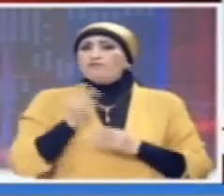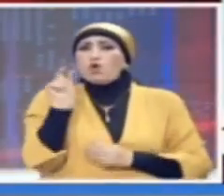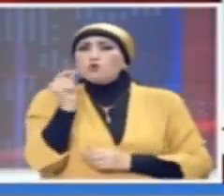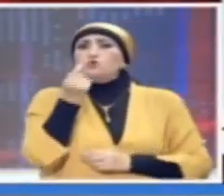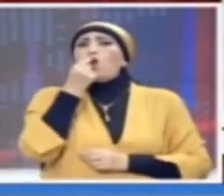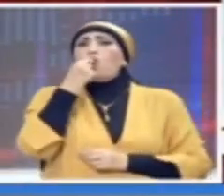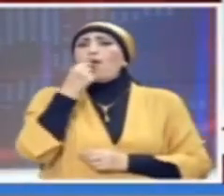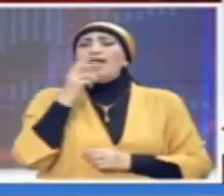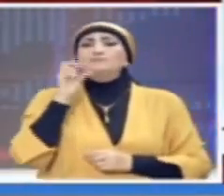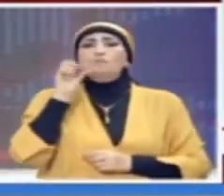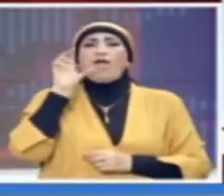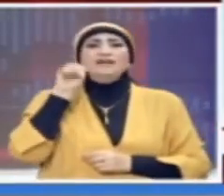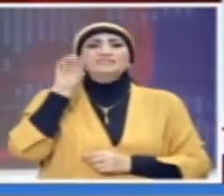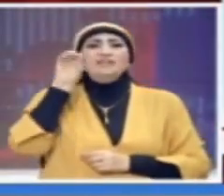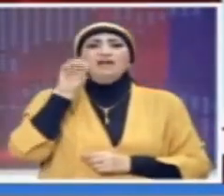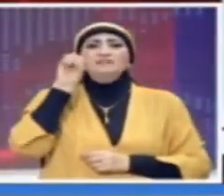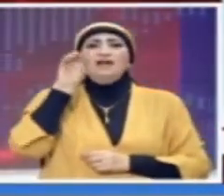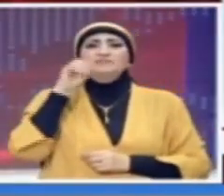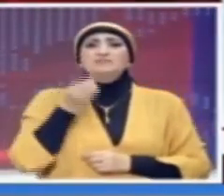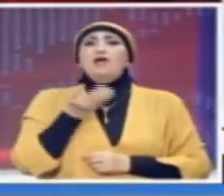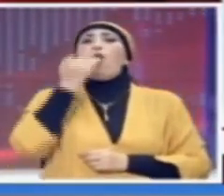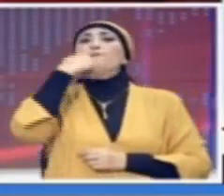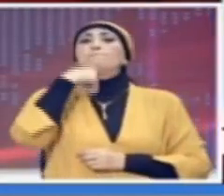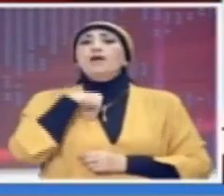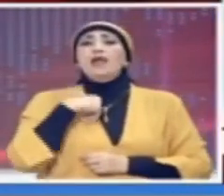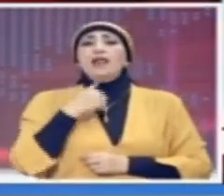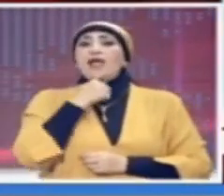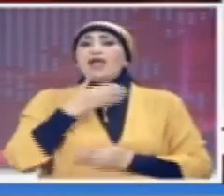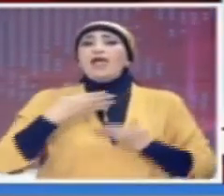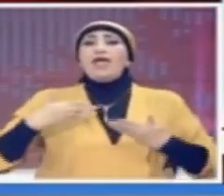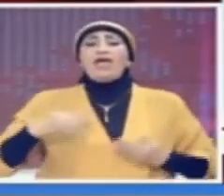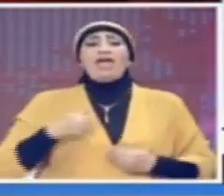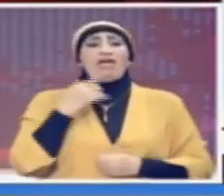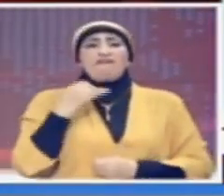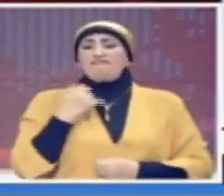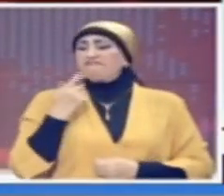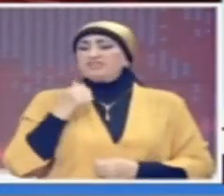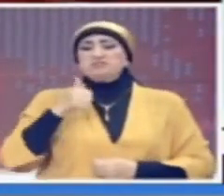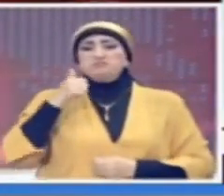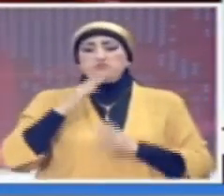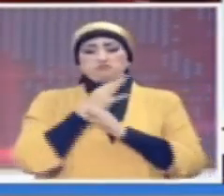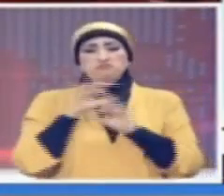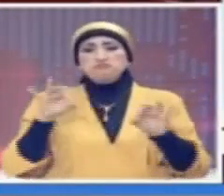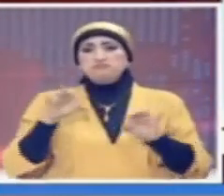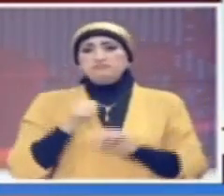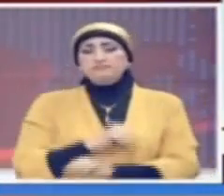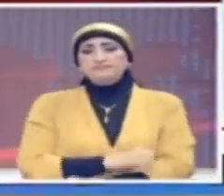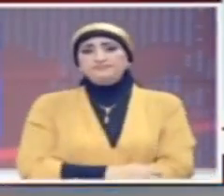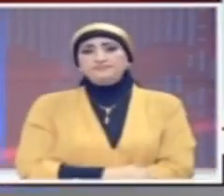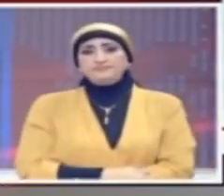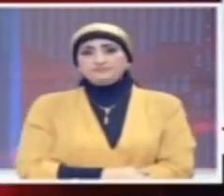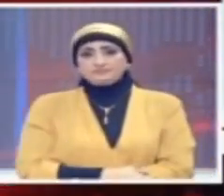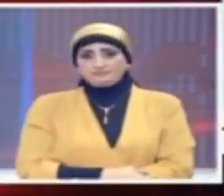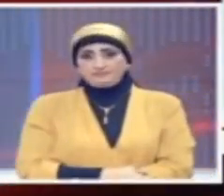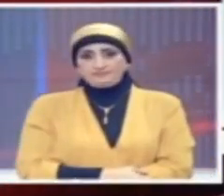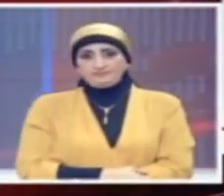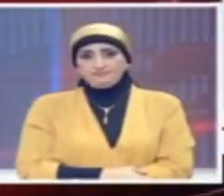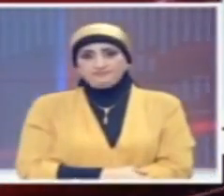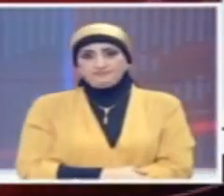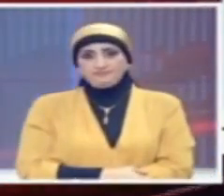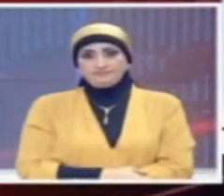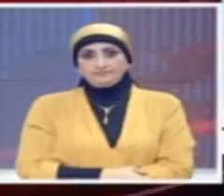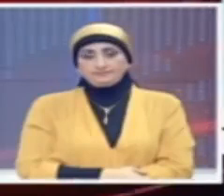قرص واحد سهل المضغ والبلع آمن وفعال وليس له أي أثار جانبية.